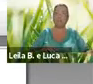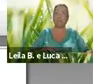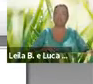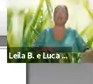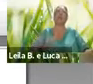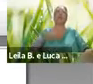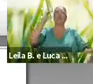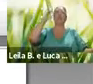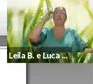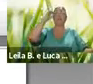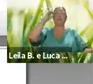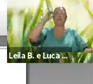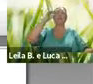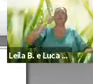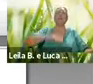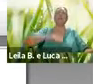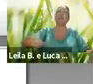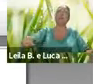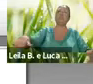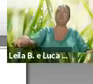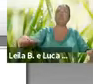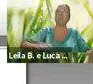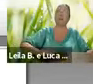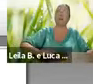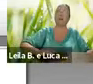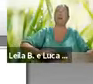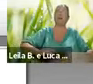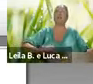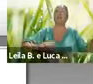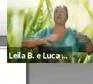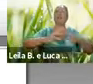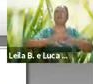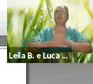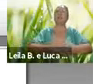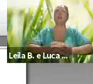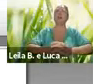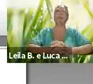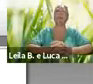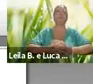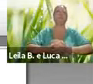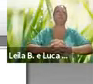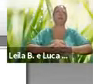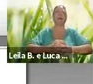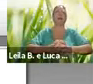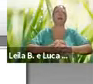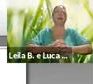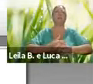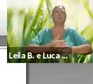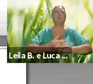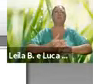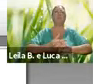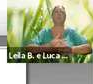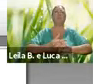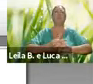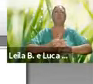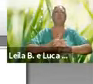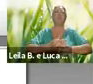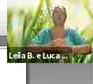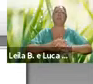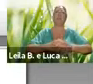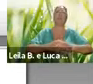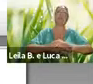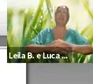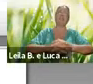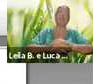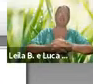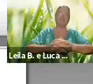del medium e dell'ambiente che lo circonda, adattandoli alle possibilità tanto quanto il